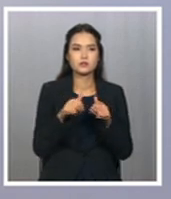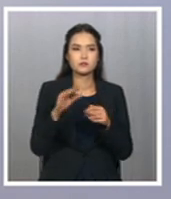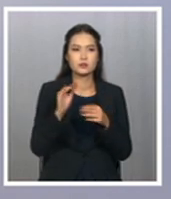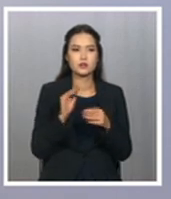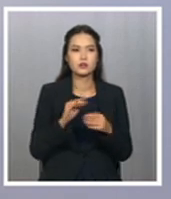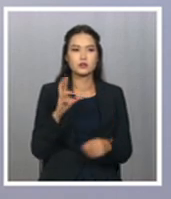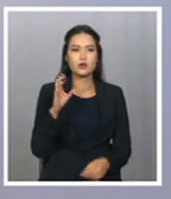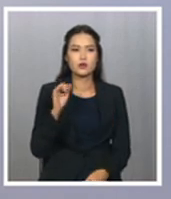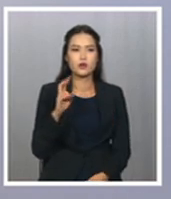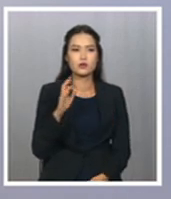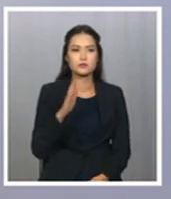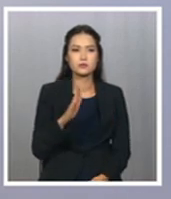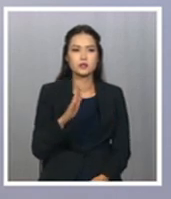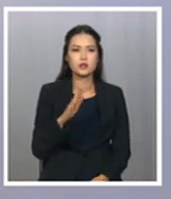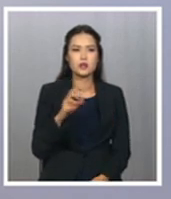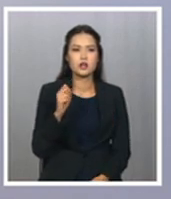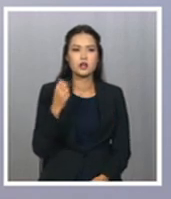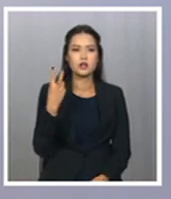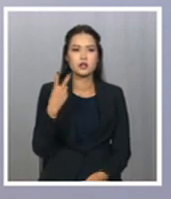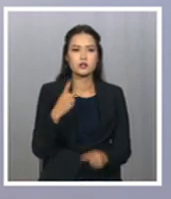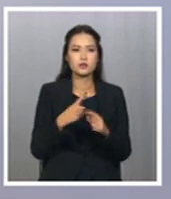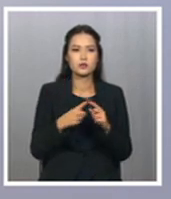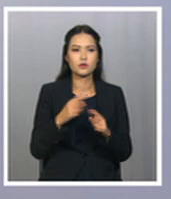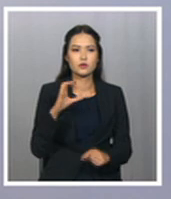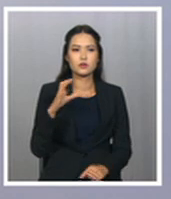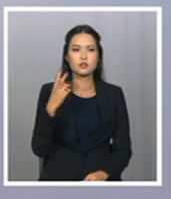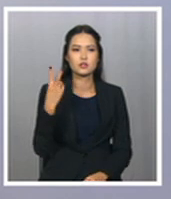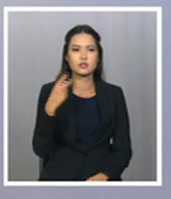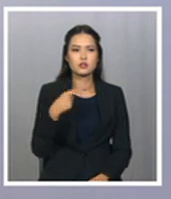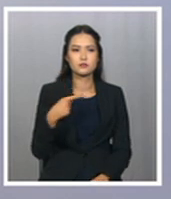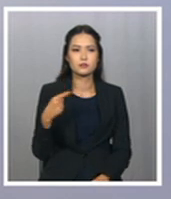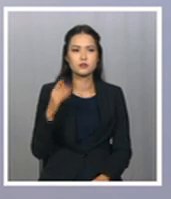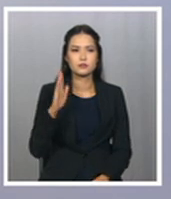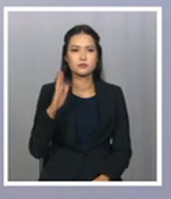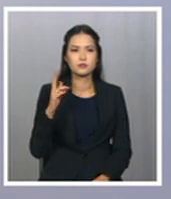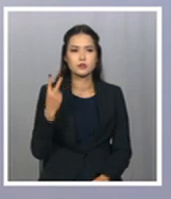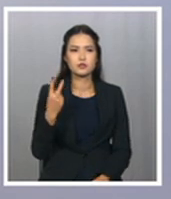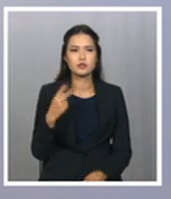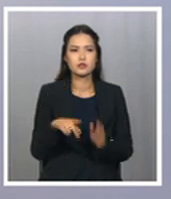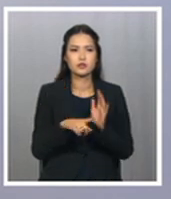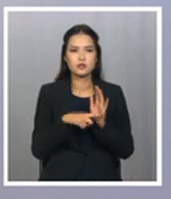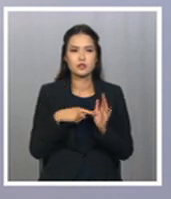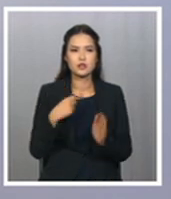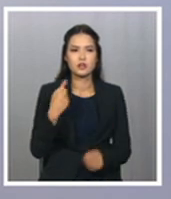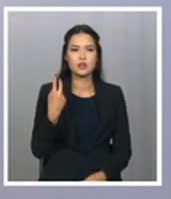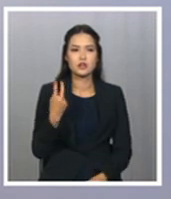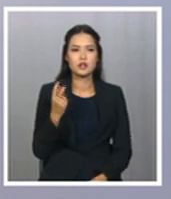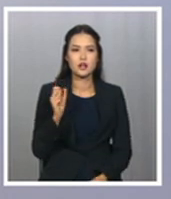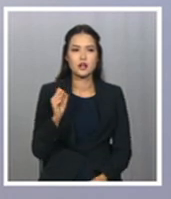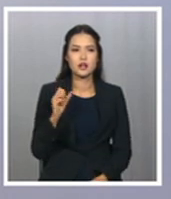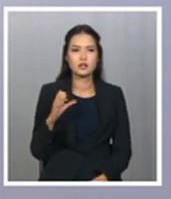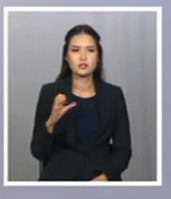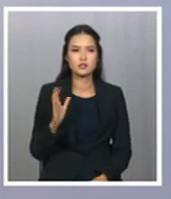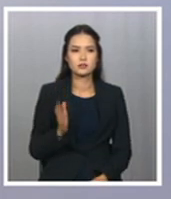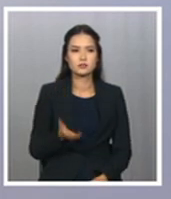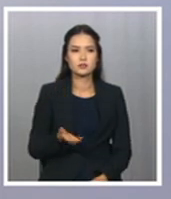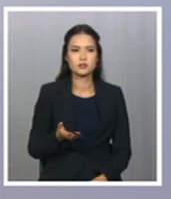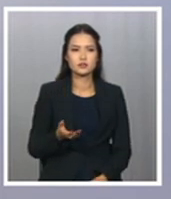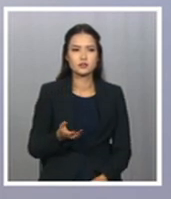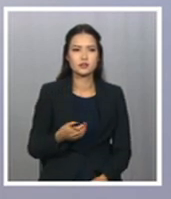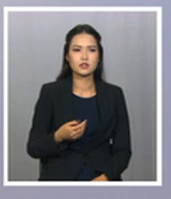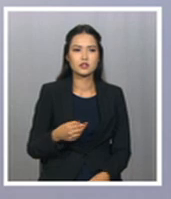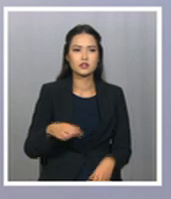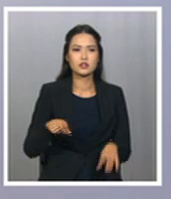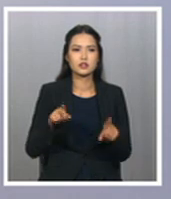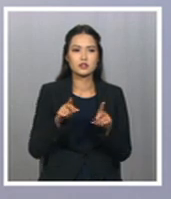аламыз. Яғни А квадрат қосылған С квадрат азайту Б квадрат бөлінген 2АС. А, Б, С-ның сан мәндерін мына теңдіктің